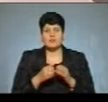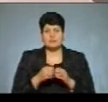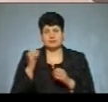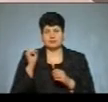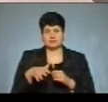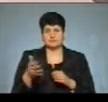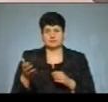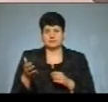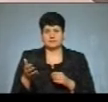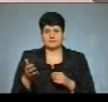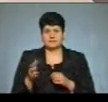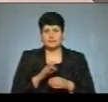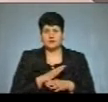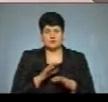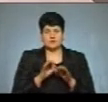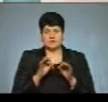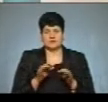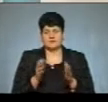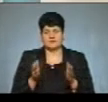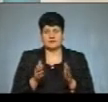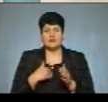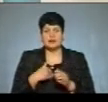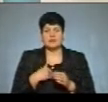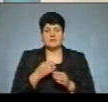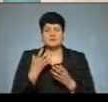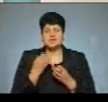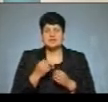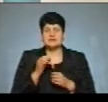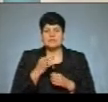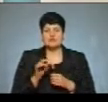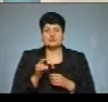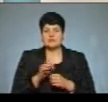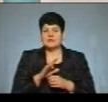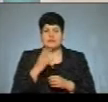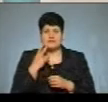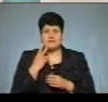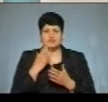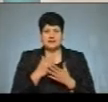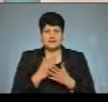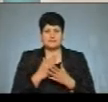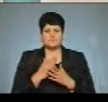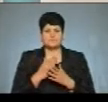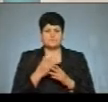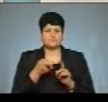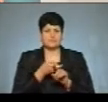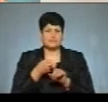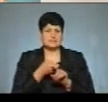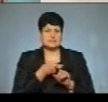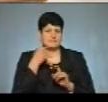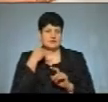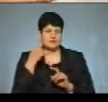кинути слухавку, адже не буде жодного ефекту. Не можна. Я вам скажу ще чому. Тому що не завжди є покриття